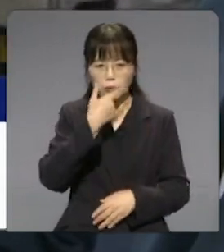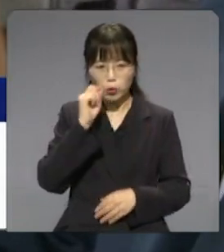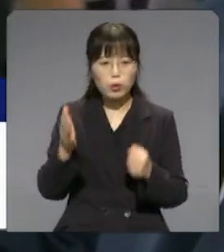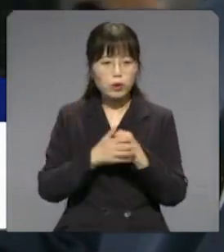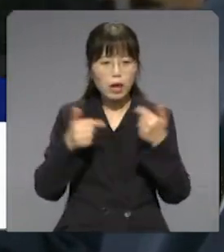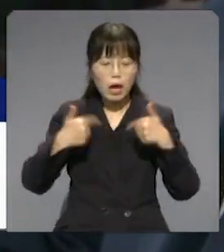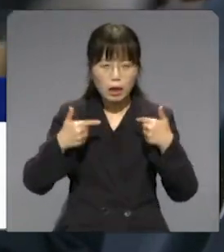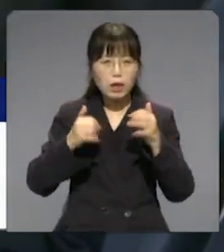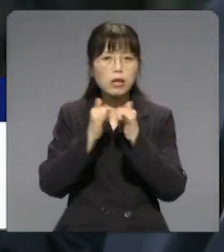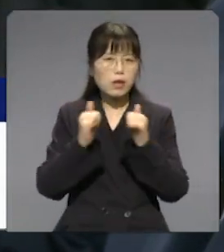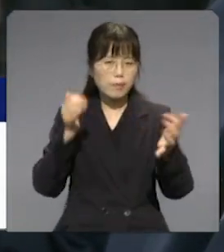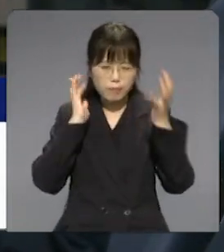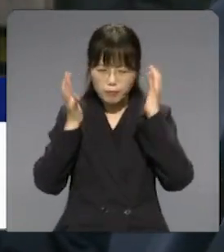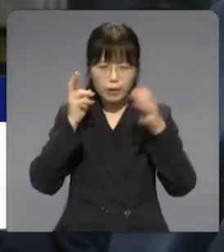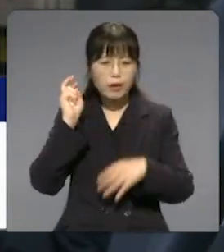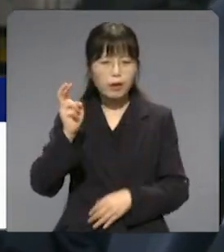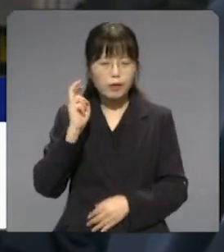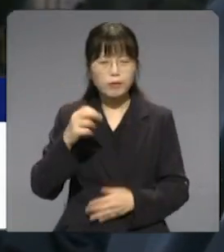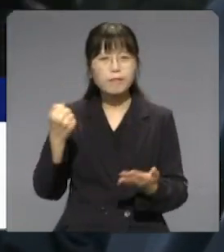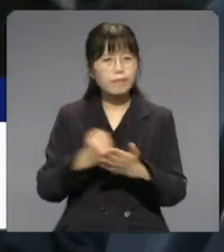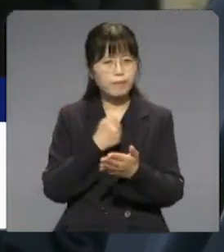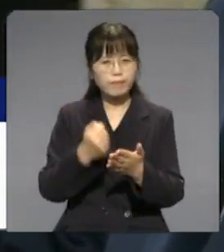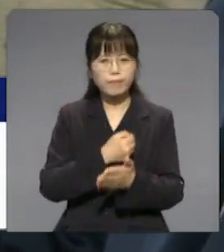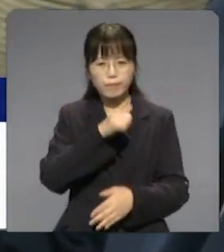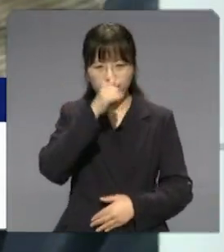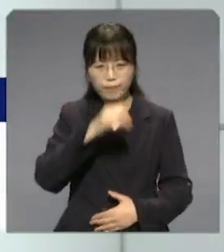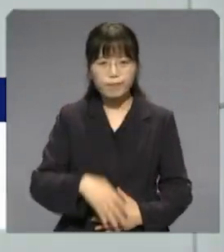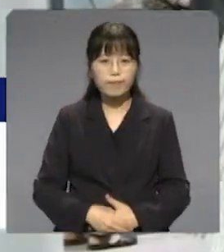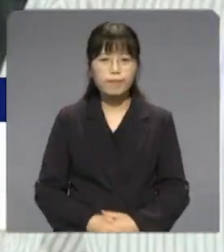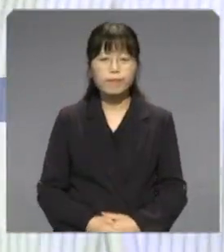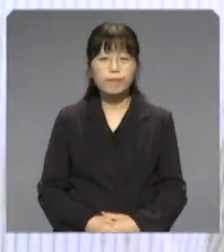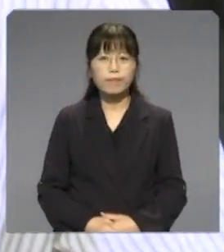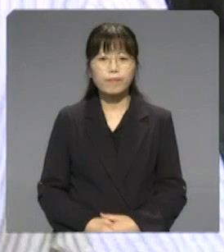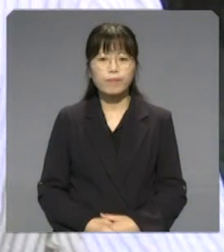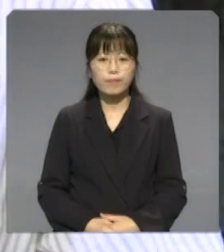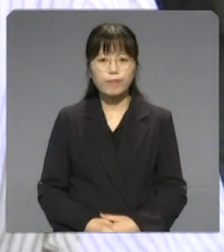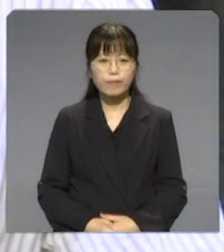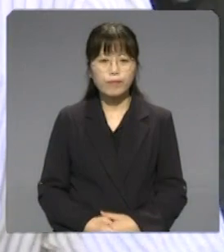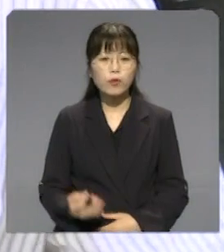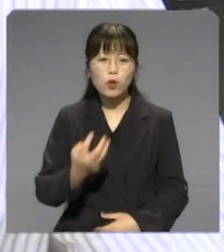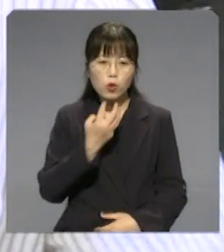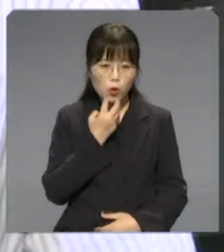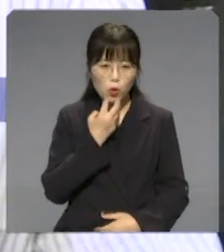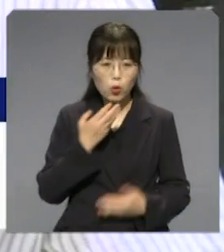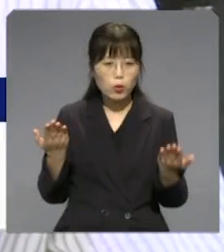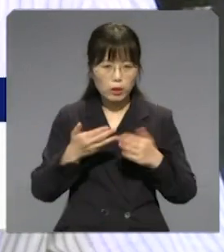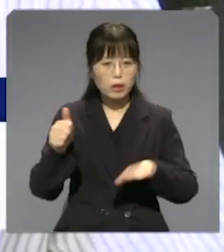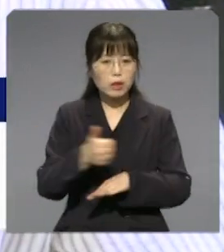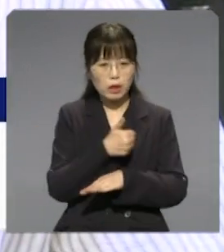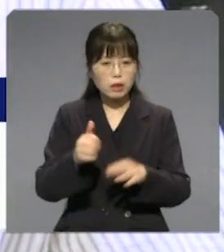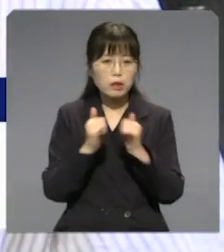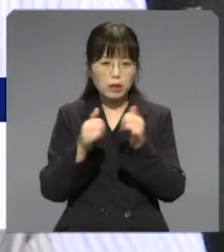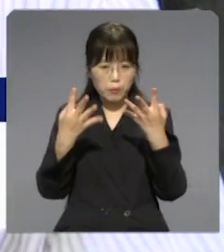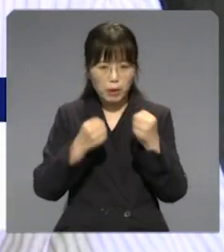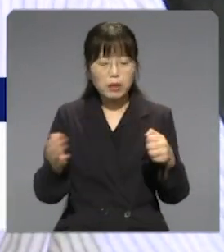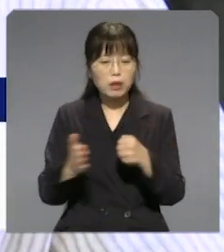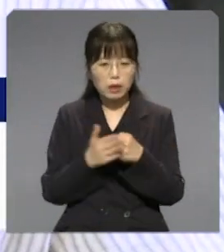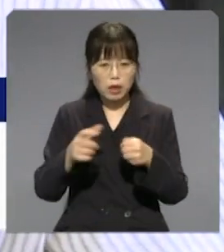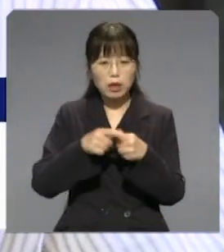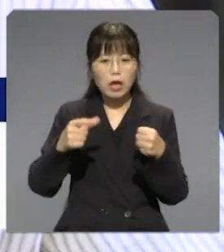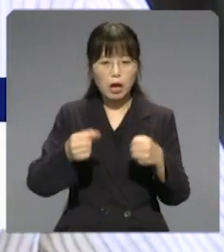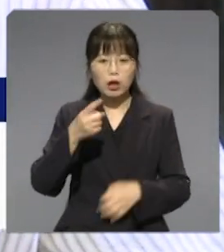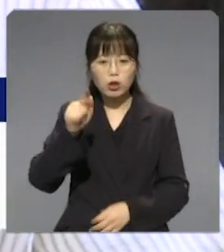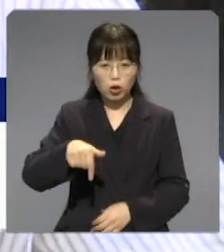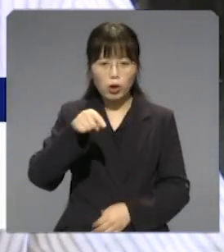항상 사람들로 이제 좀 북적이는 것 같아요. 그래서 좀 많이 아쉬운 면이 있습니다. 서울로 출퇴근하는 인구가 많다 보니까 이